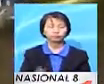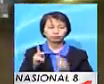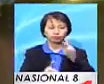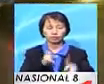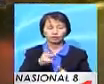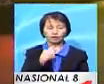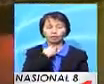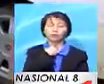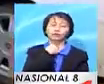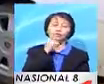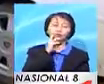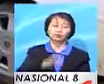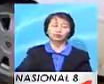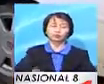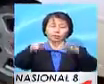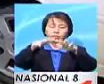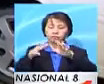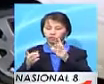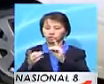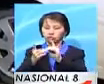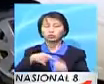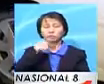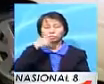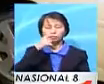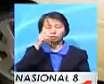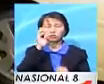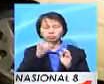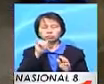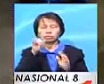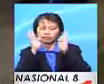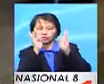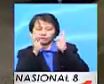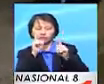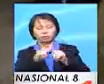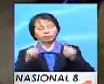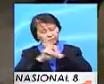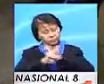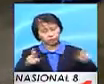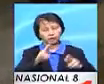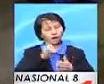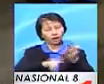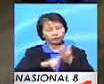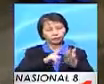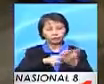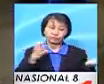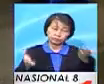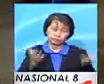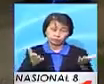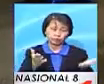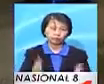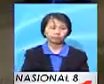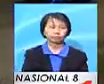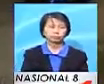yang terjejas banjir kilat ditemui mengakui bimbang namun bersedia dengan sebarang kemungkinan.